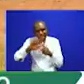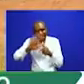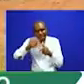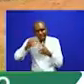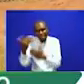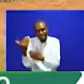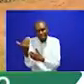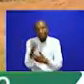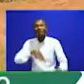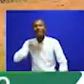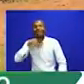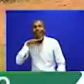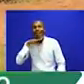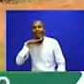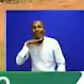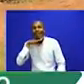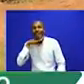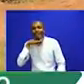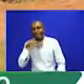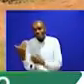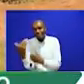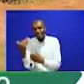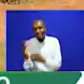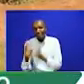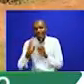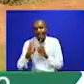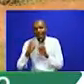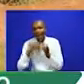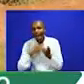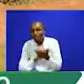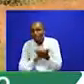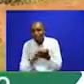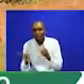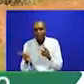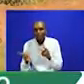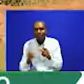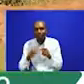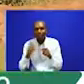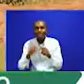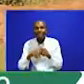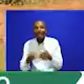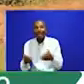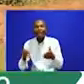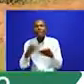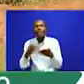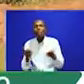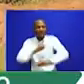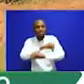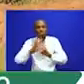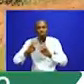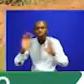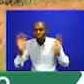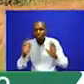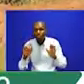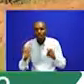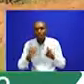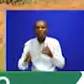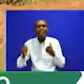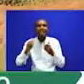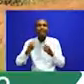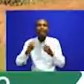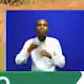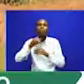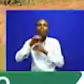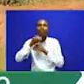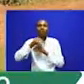wasirile, wana ambabu watu mwerekeo, wana ambaro uti noena ase skuru, mbaliko genda. Kulende kutoku sabanga,